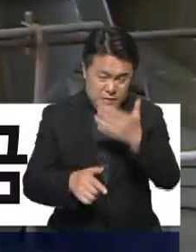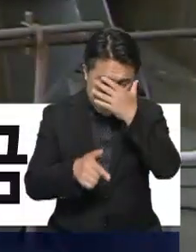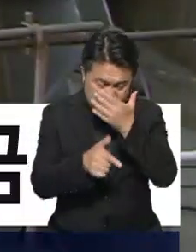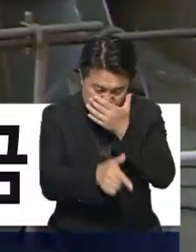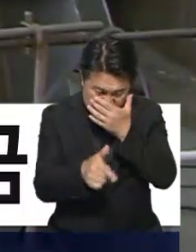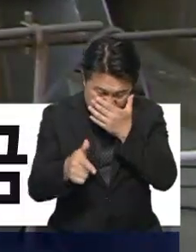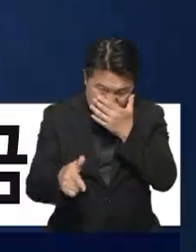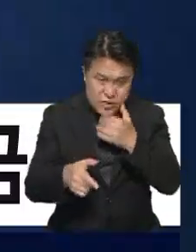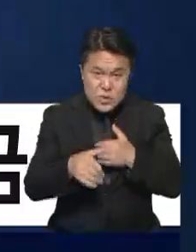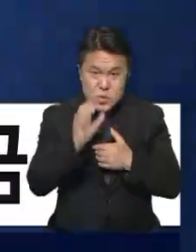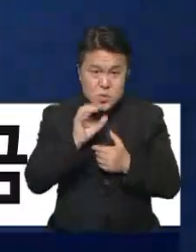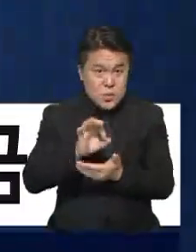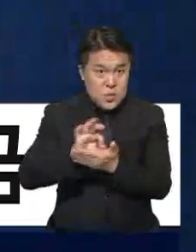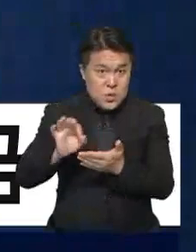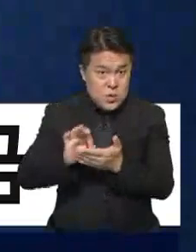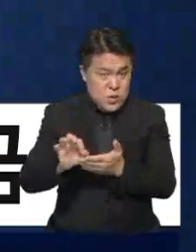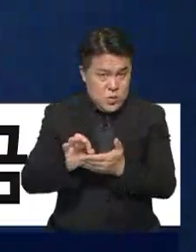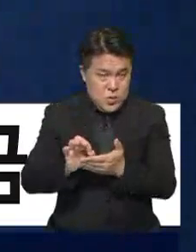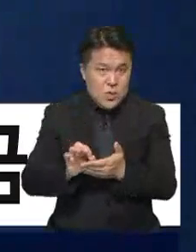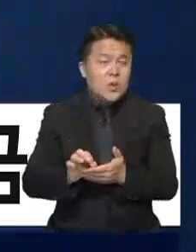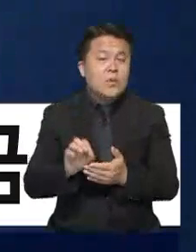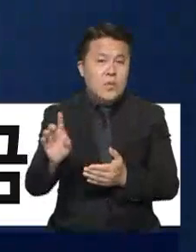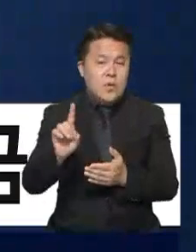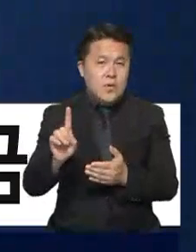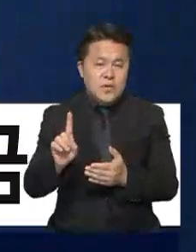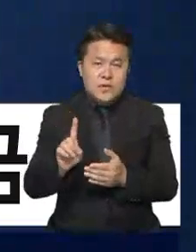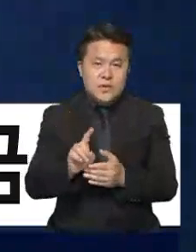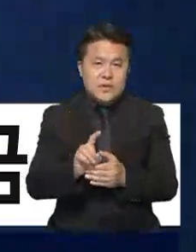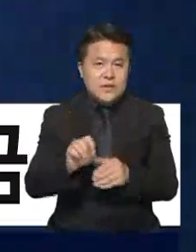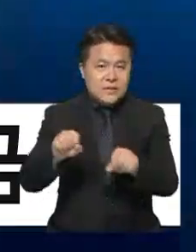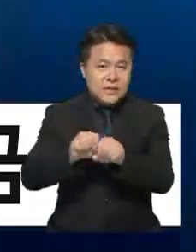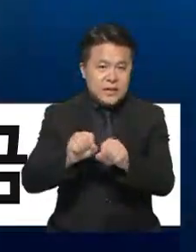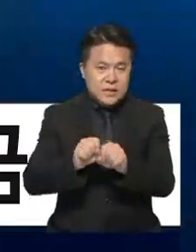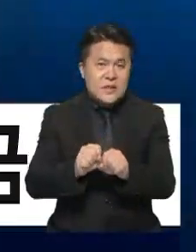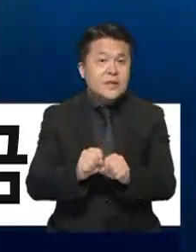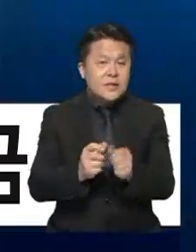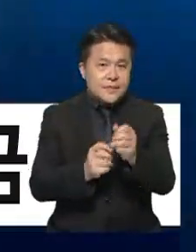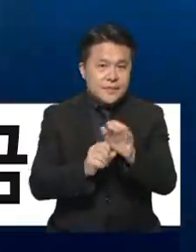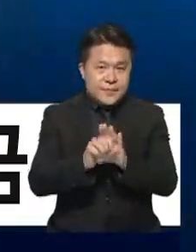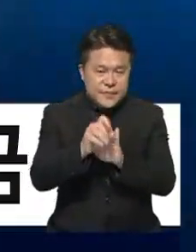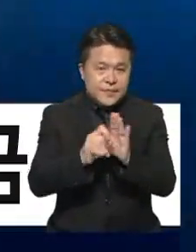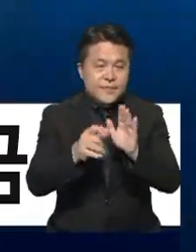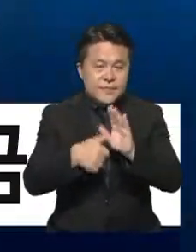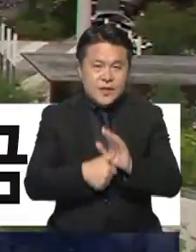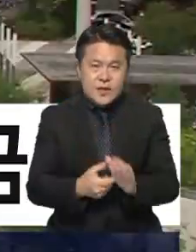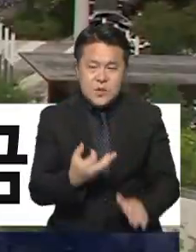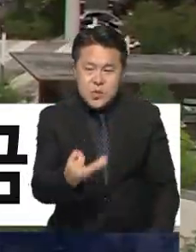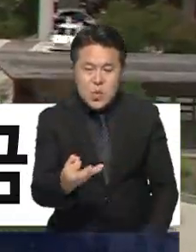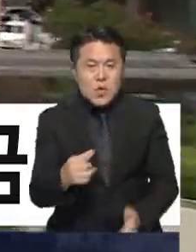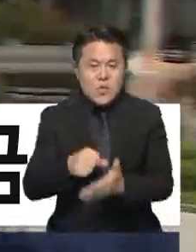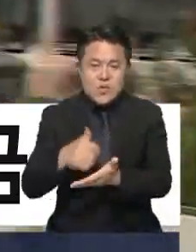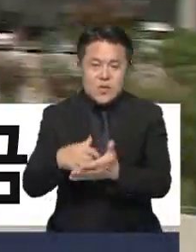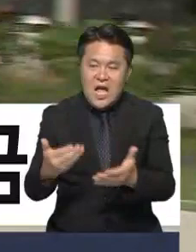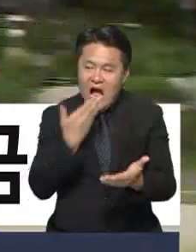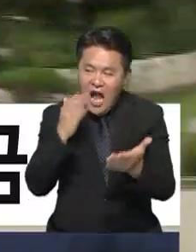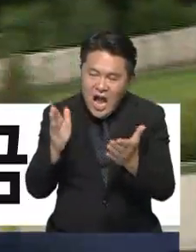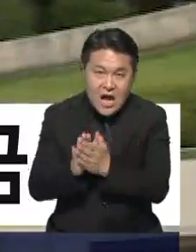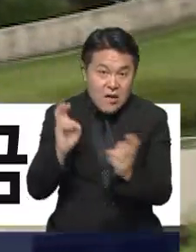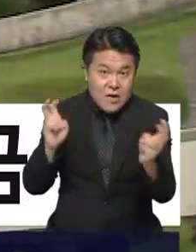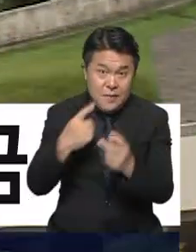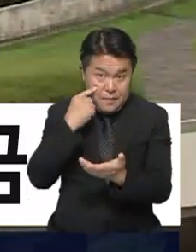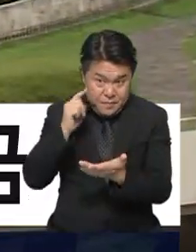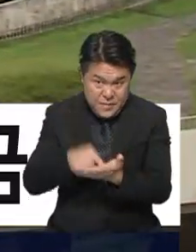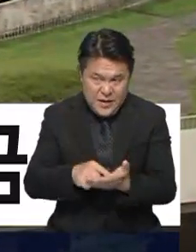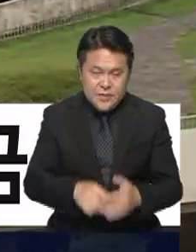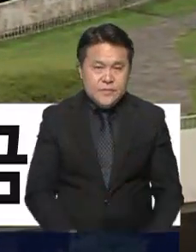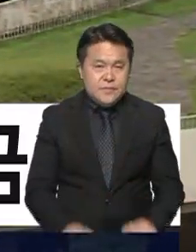등에 쓰이는 액화탄산가스의 입찰에서 가격과 물량을 담합한 업체들이 적발됐습니다. 공정거래위원회는 선도화학